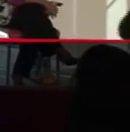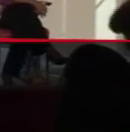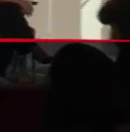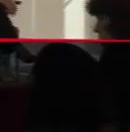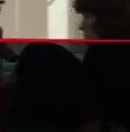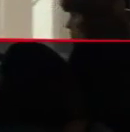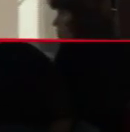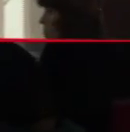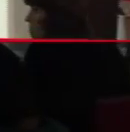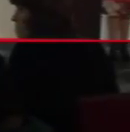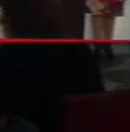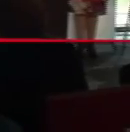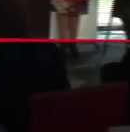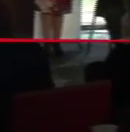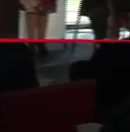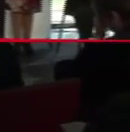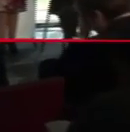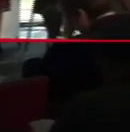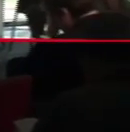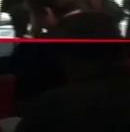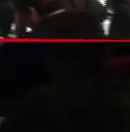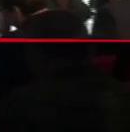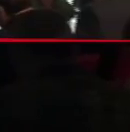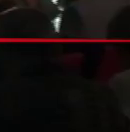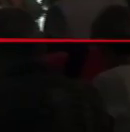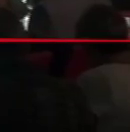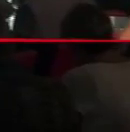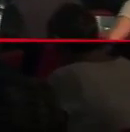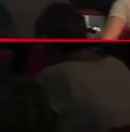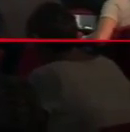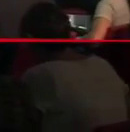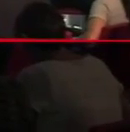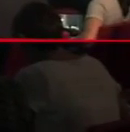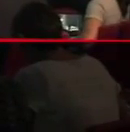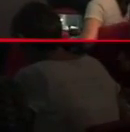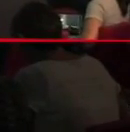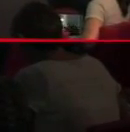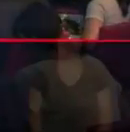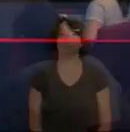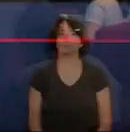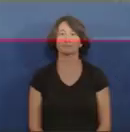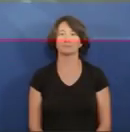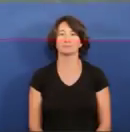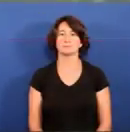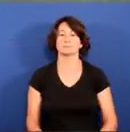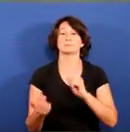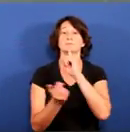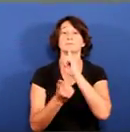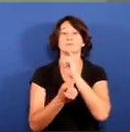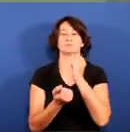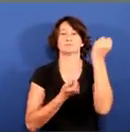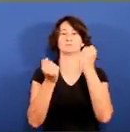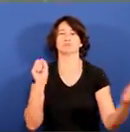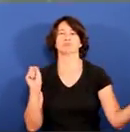Bizkaiko Foru Aldundiaren ustez, metropoliaren hegoaldeko saihesbidea AP8 errepideak bete egin ditu bere lehen urtean eraiki zenean ezarri